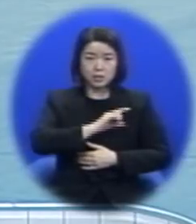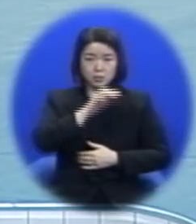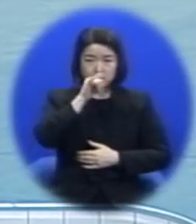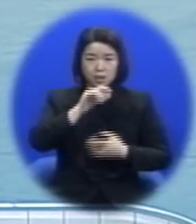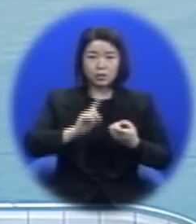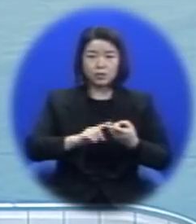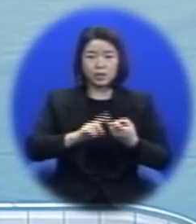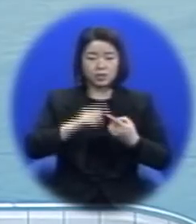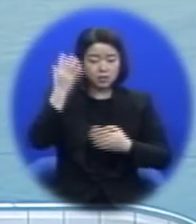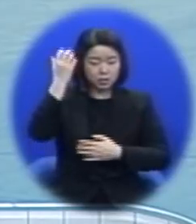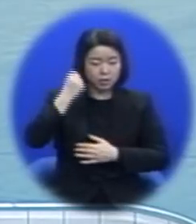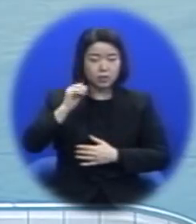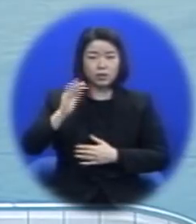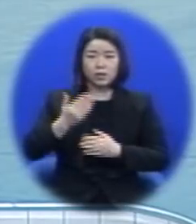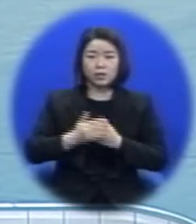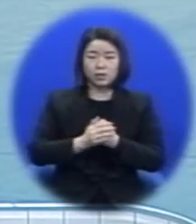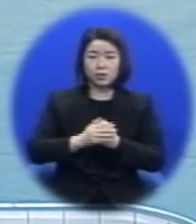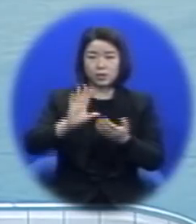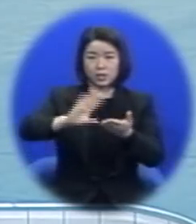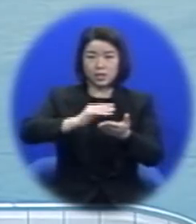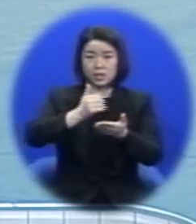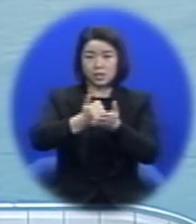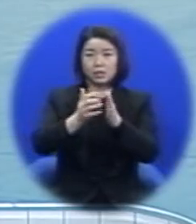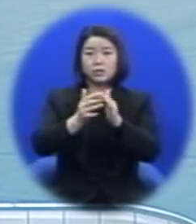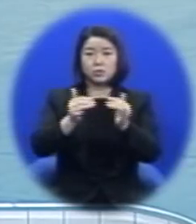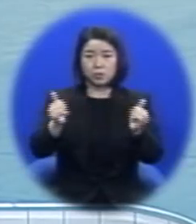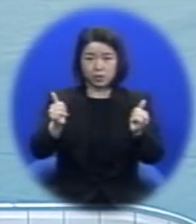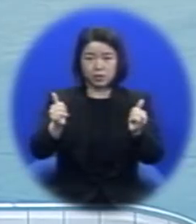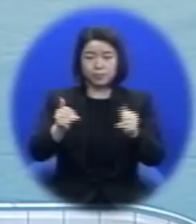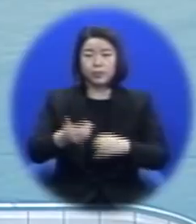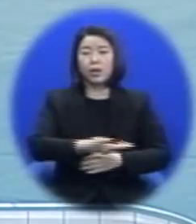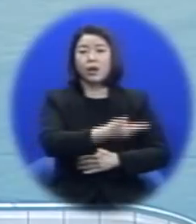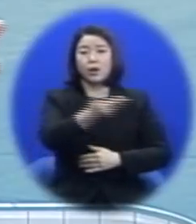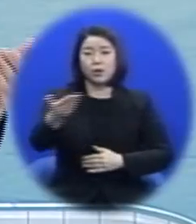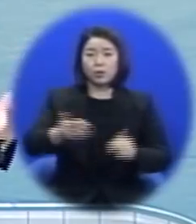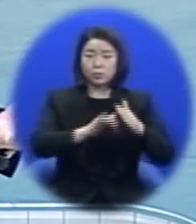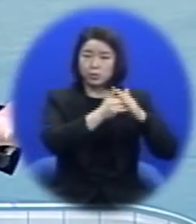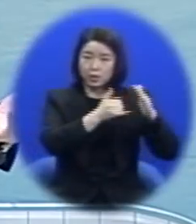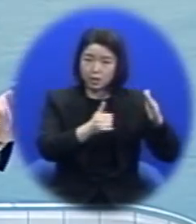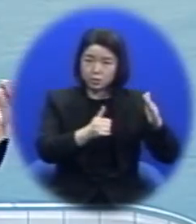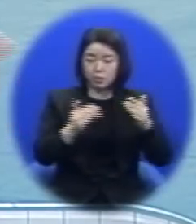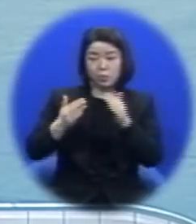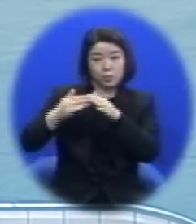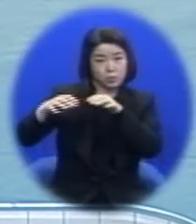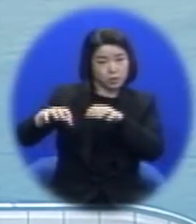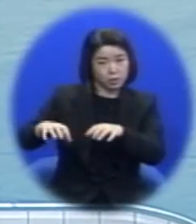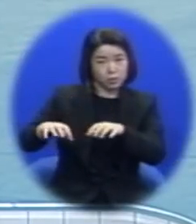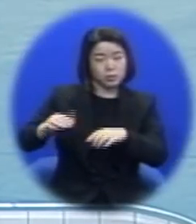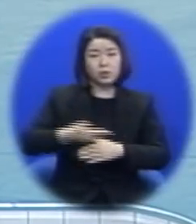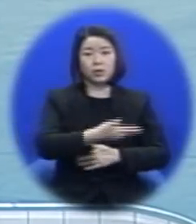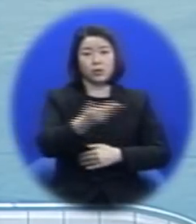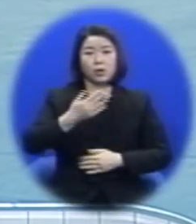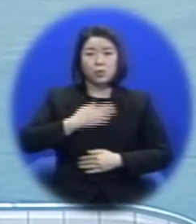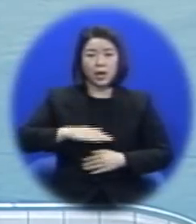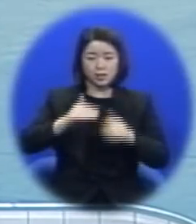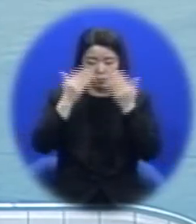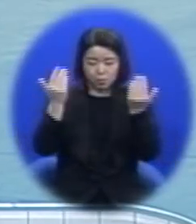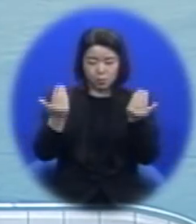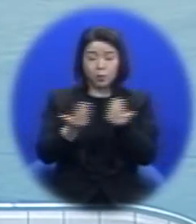아셔야 합니다. 그리스도인님. 여러분의 가족들에게, 이웃 사람들에게, 여러분 아는 모든